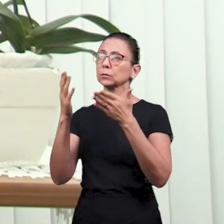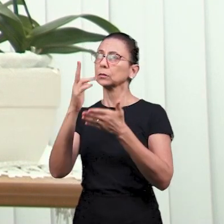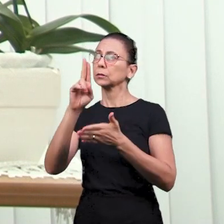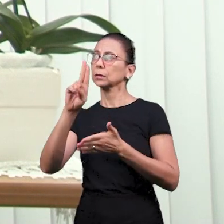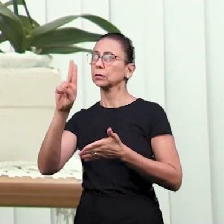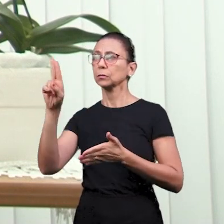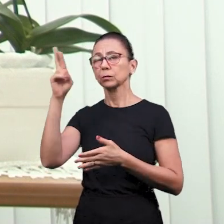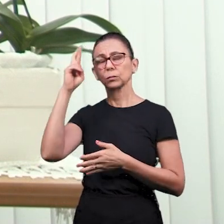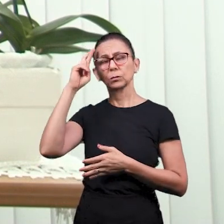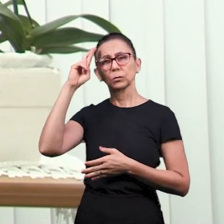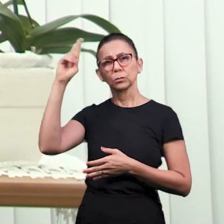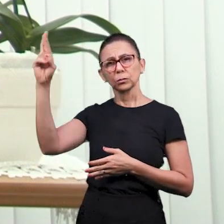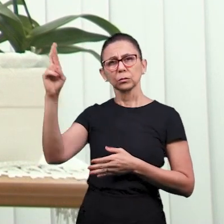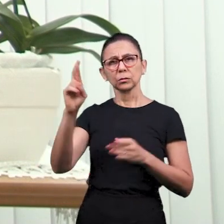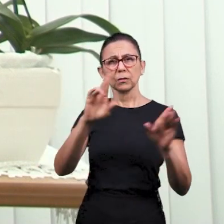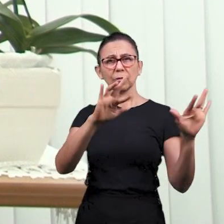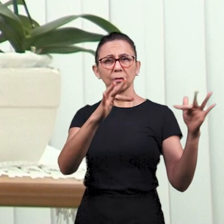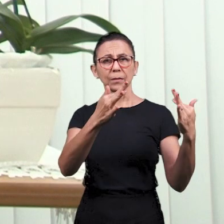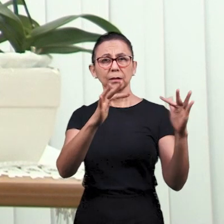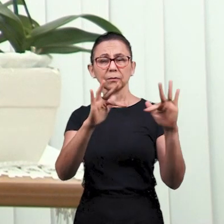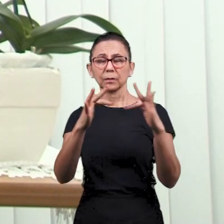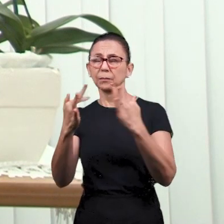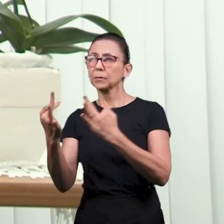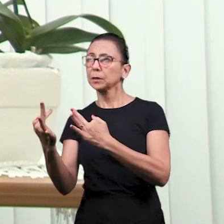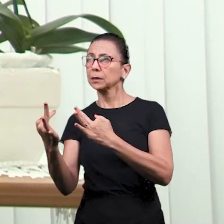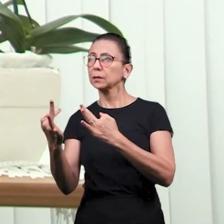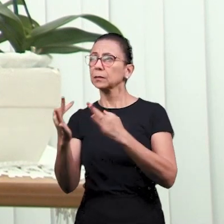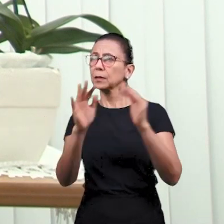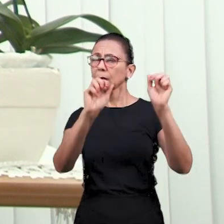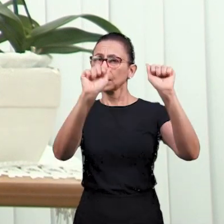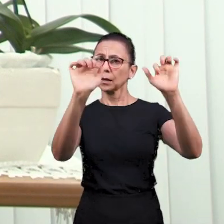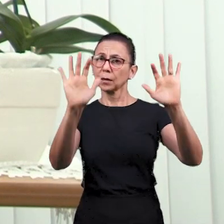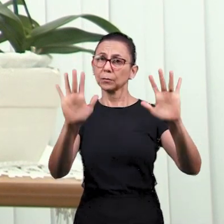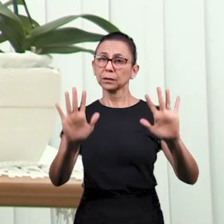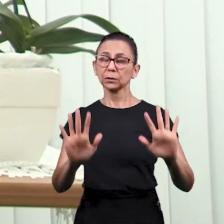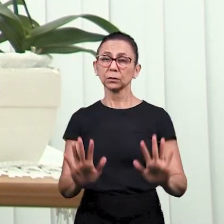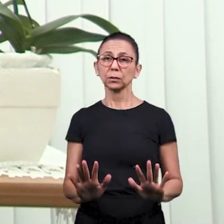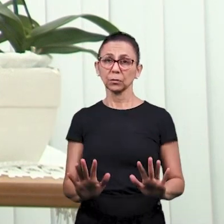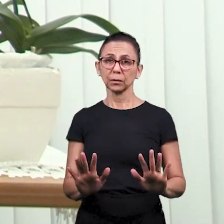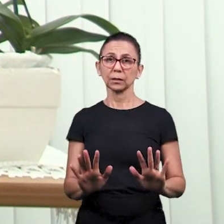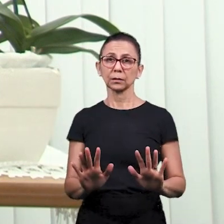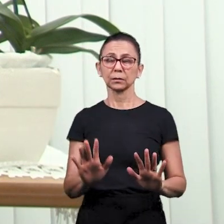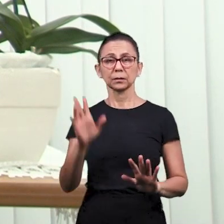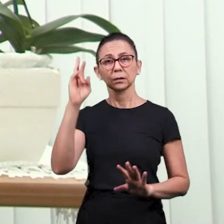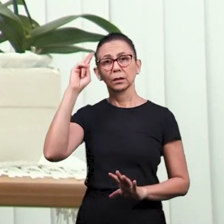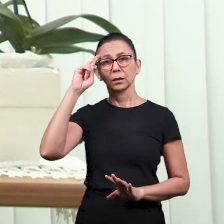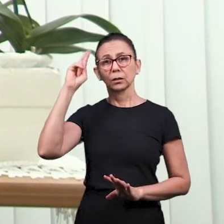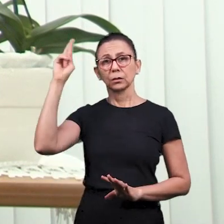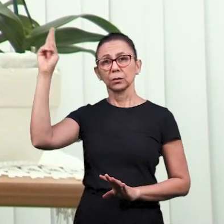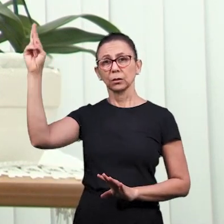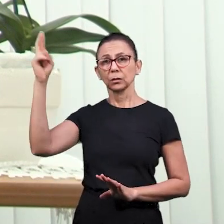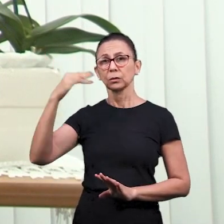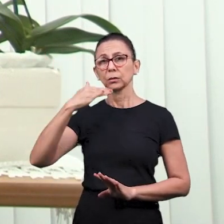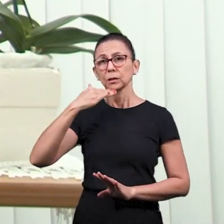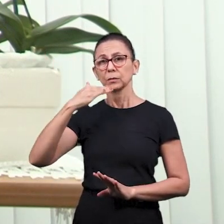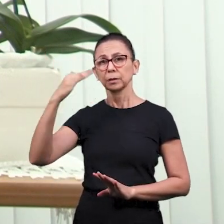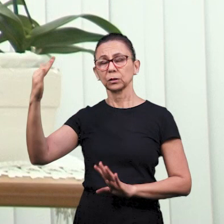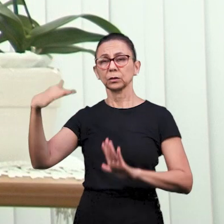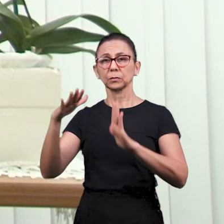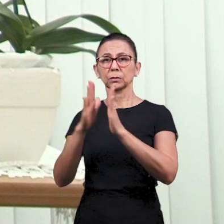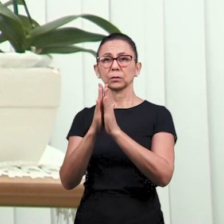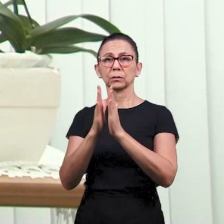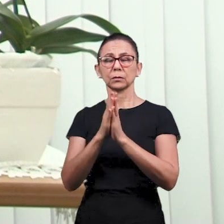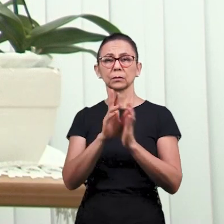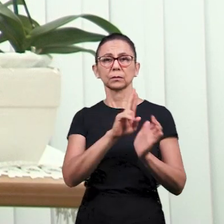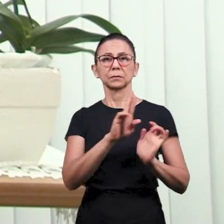славу имени Твоего, Господь. Посети каждый дом, каждое сердце, принеси благословение из вечности. Мы молимся к